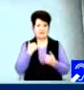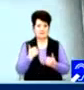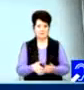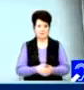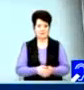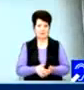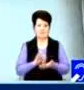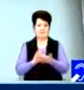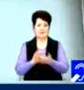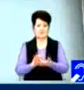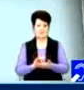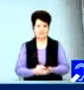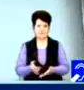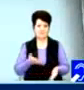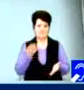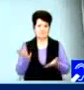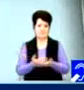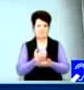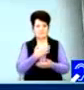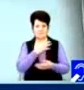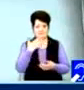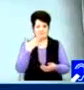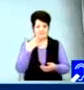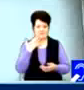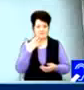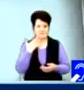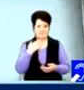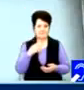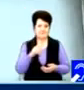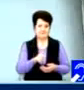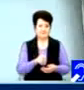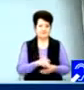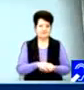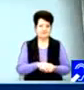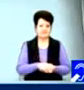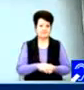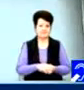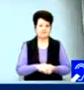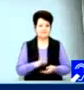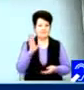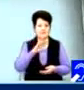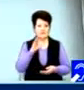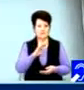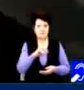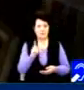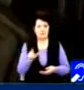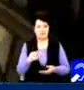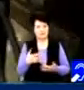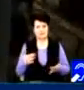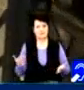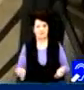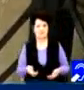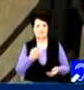și am călătorit am descoperit balci ohi creoli Vadul Voda și al set